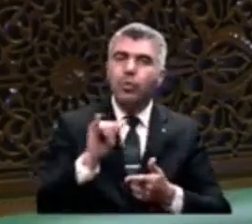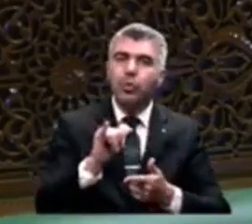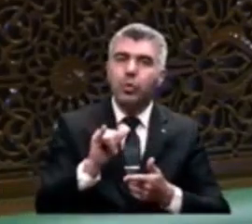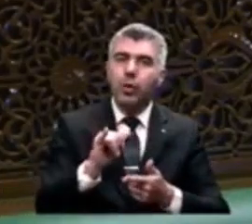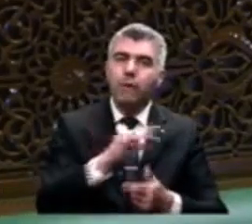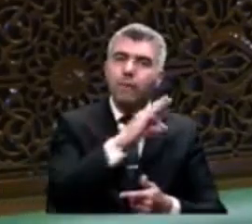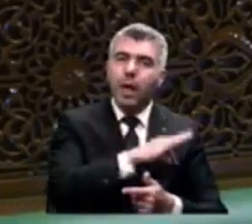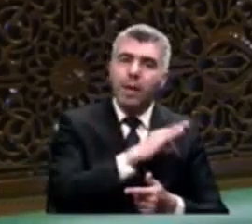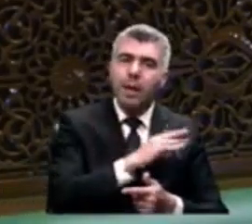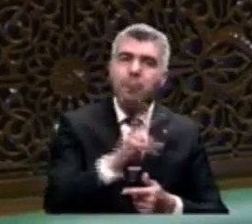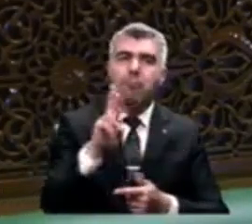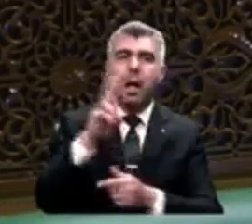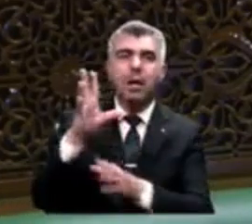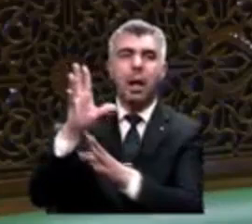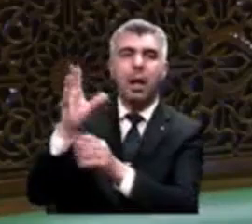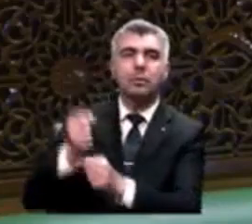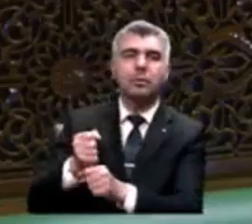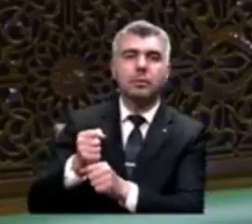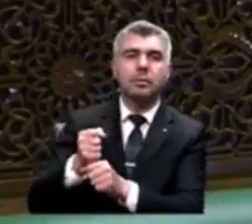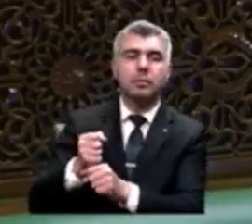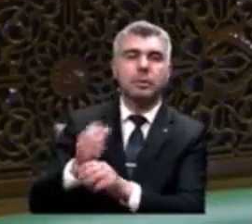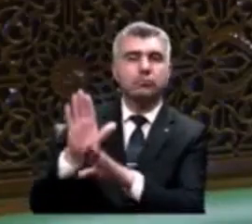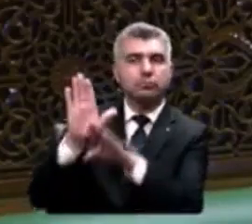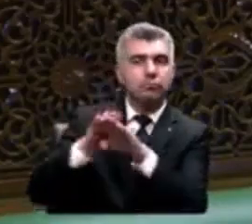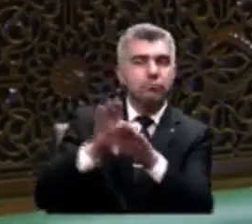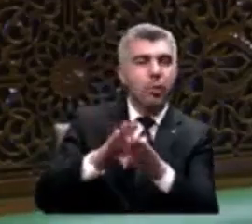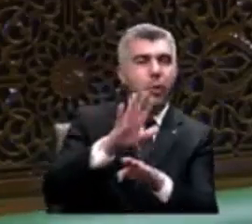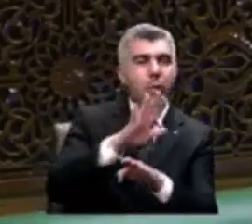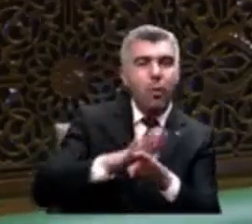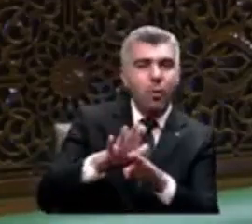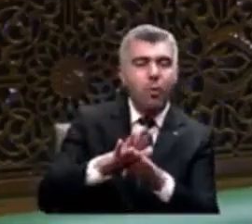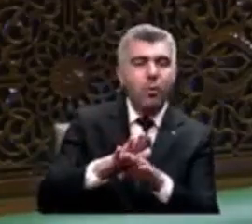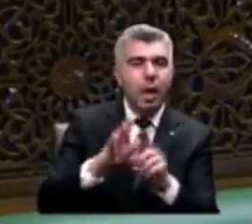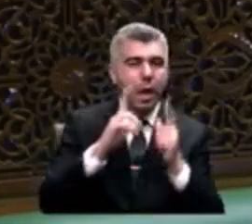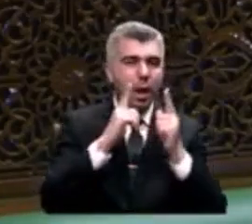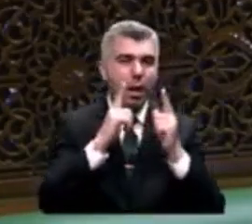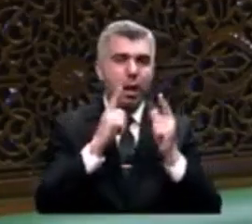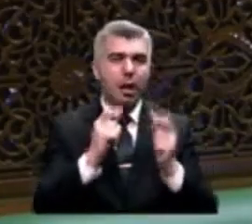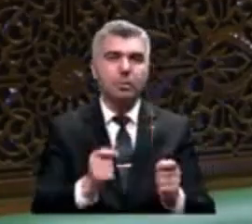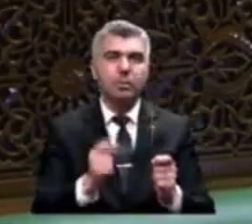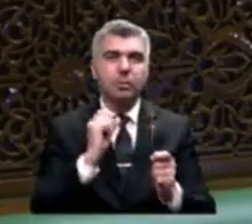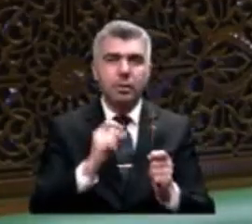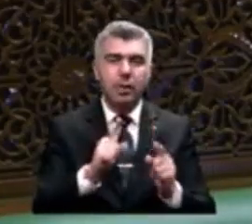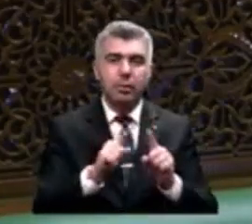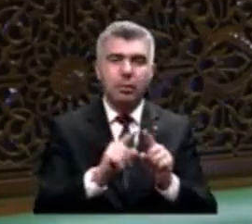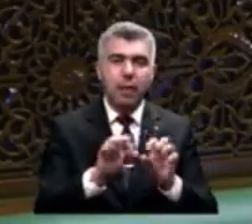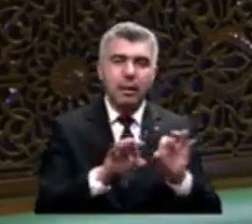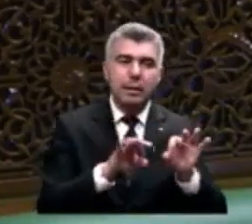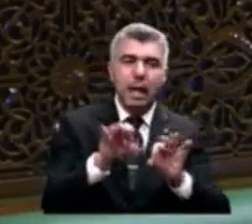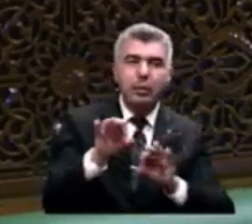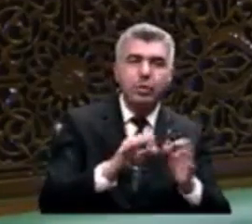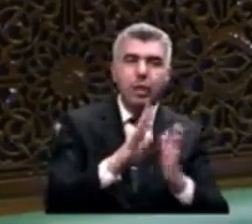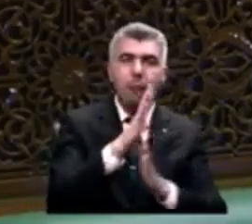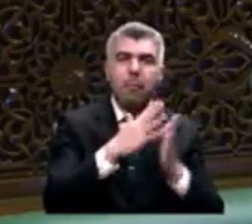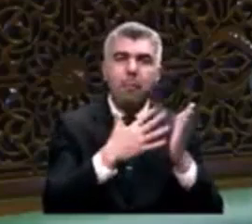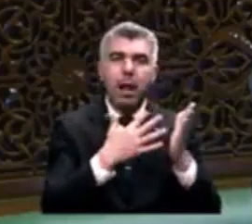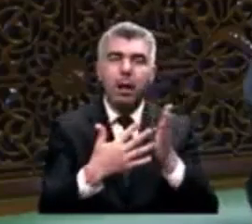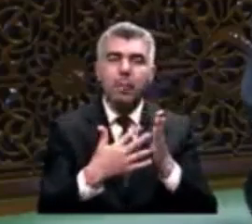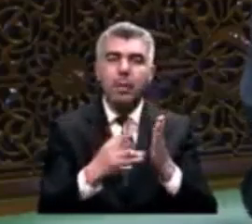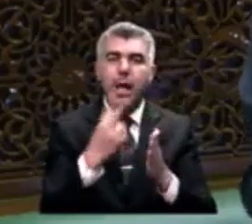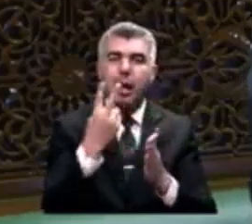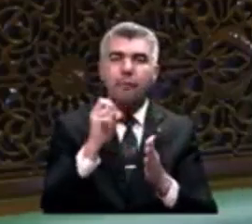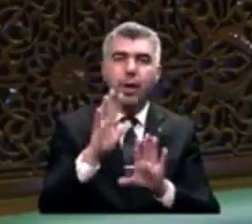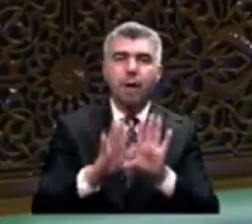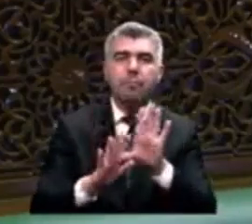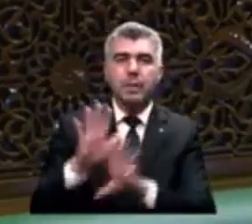الجلالة الملك محمد السادس نصره الله، ومن الرؤية الاستراتيجية 2015-2030 في